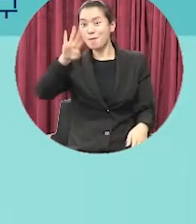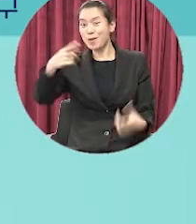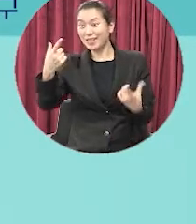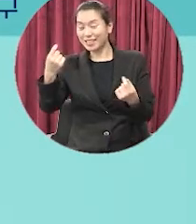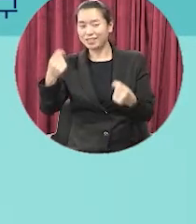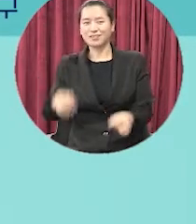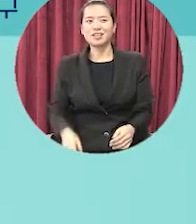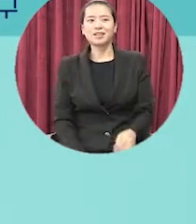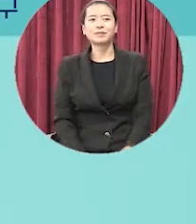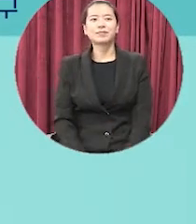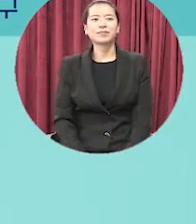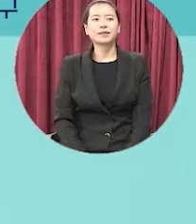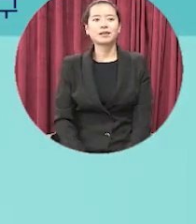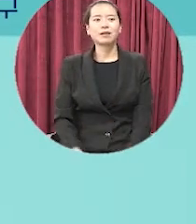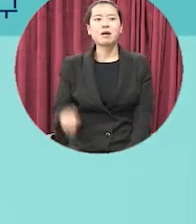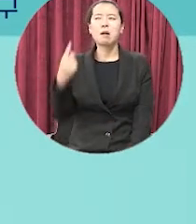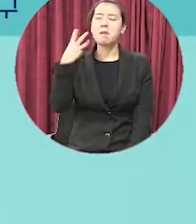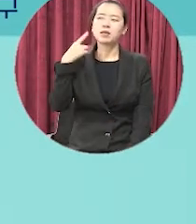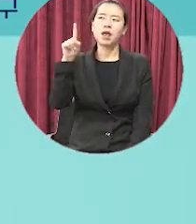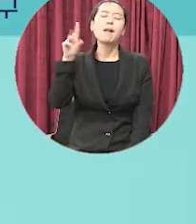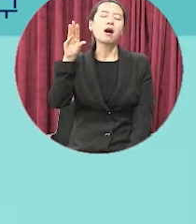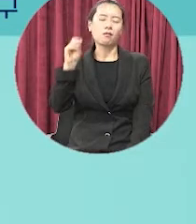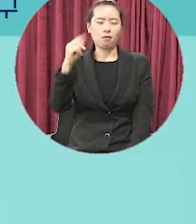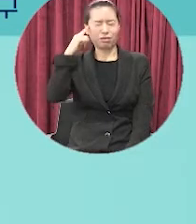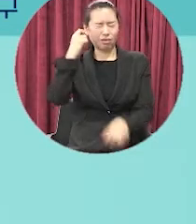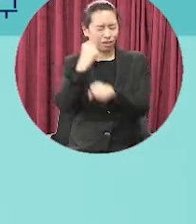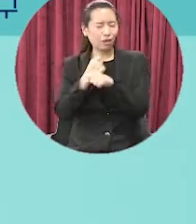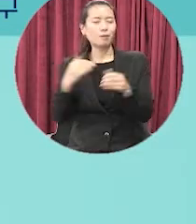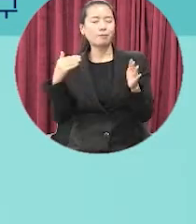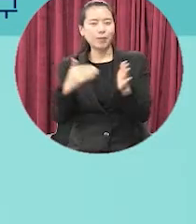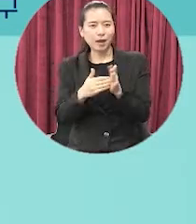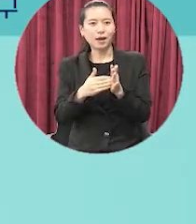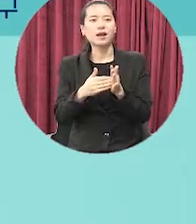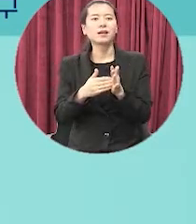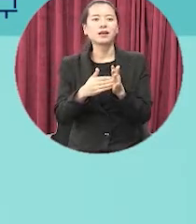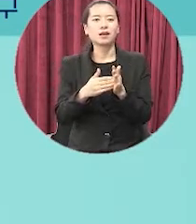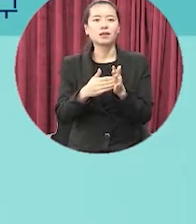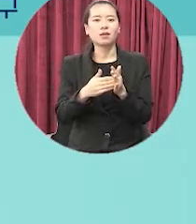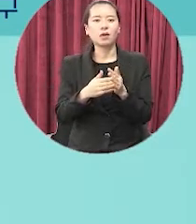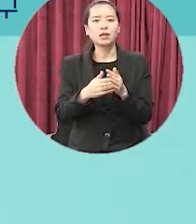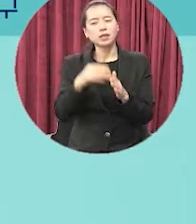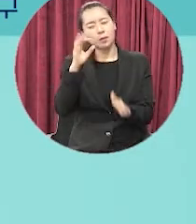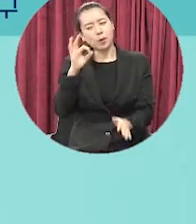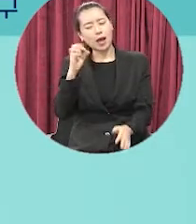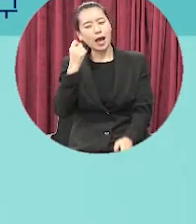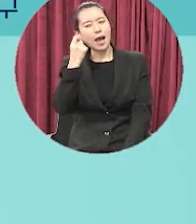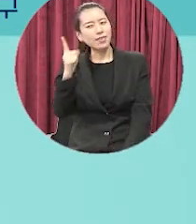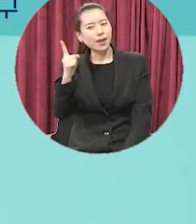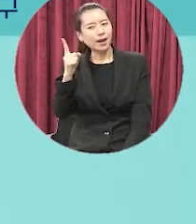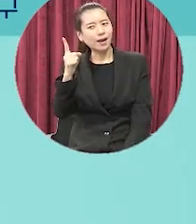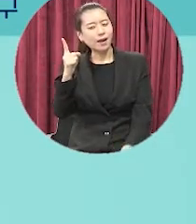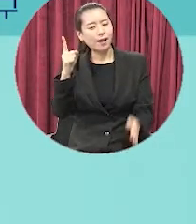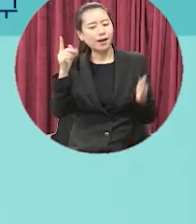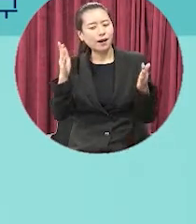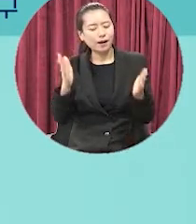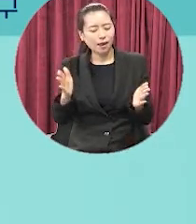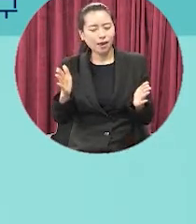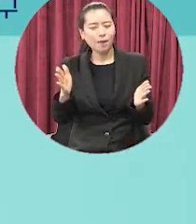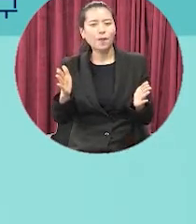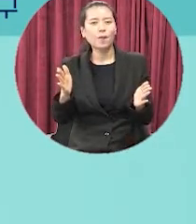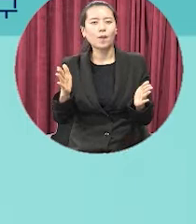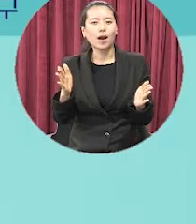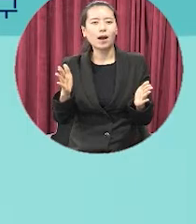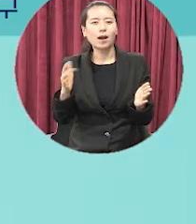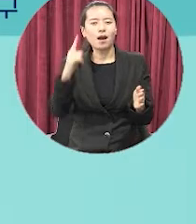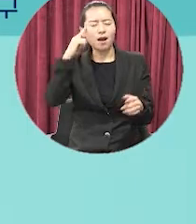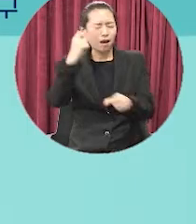얼마전에 제가 망 건을 돌파했습니다 저희 망을 이용해서 어영 구가 지금 보니까 한 달에 1 배